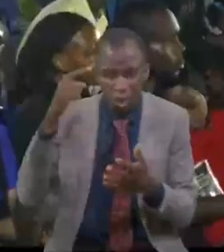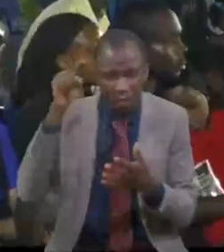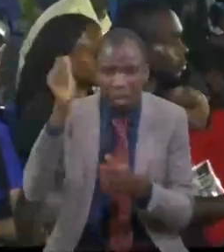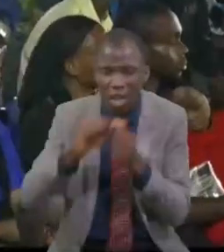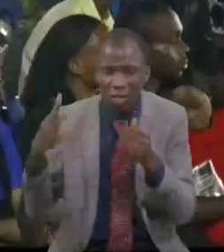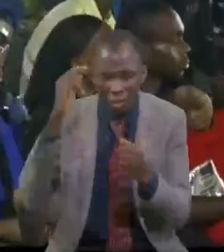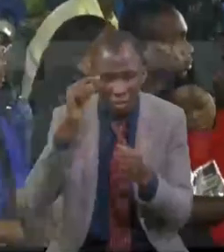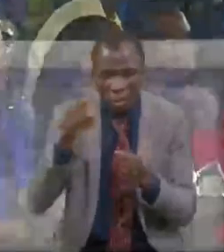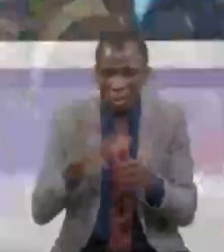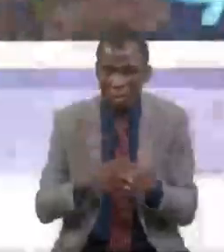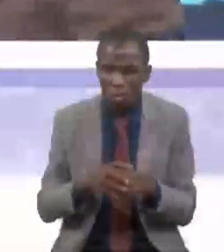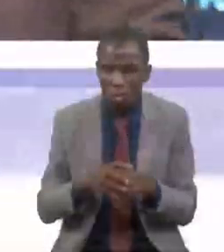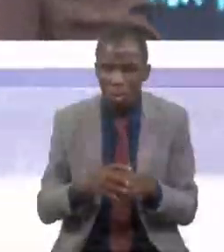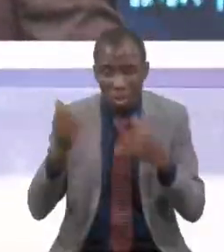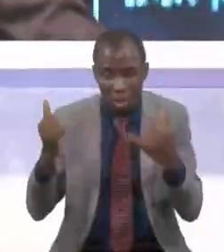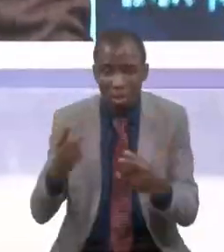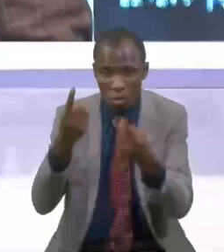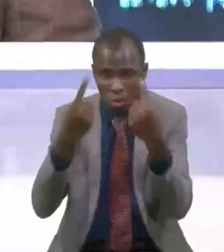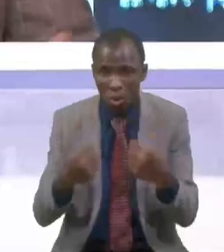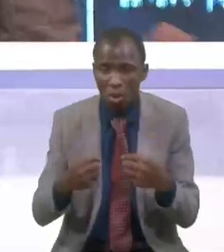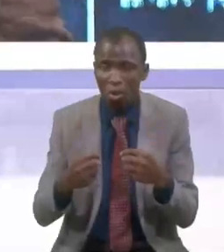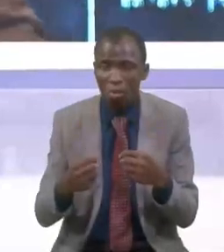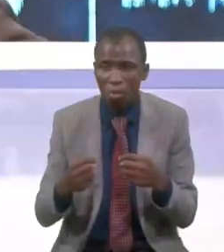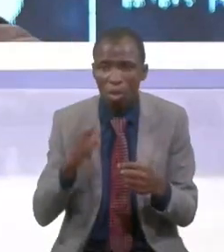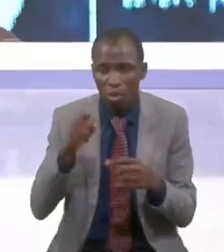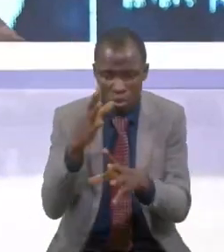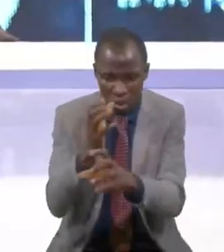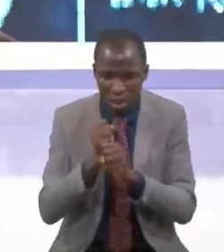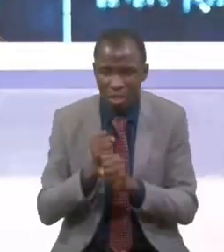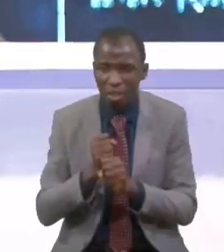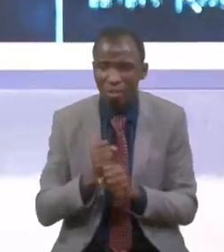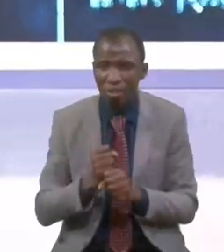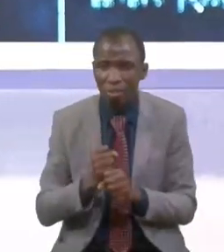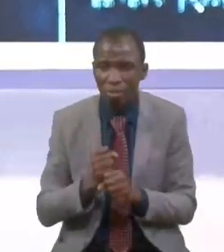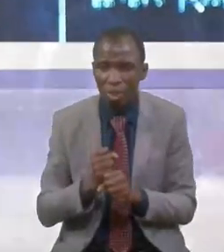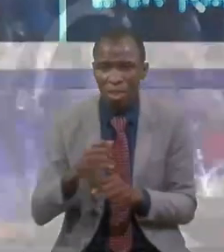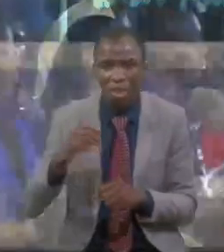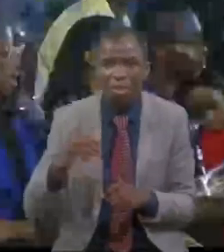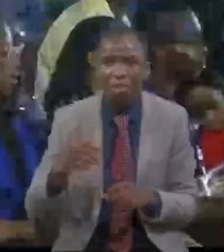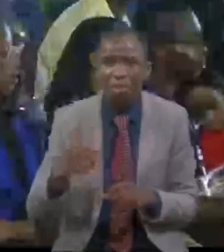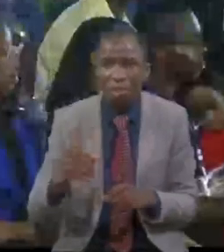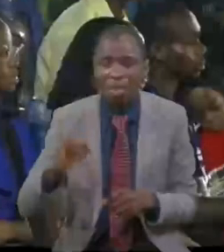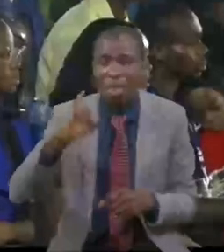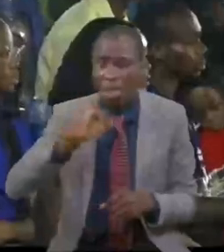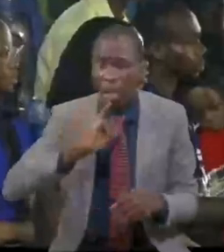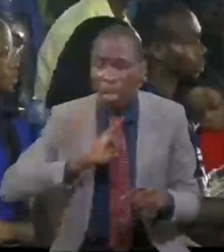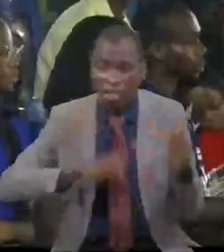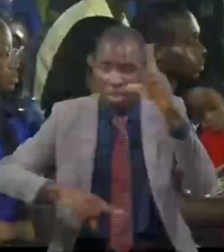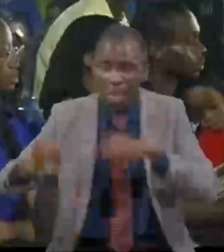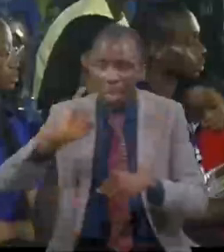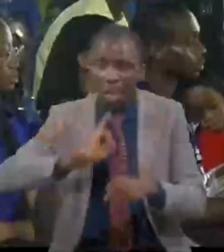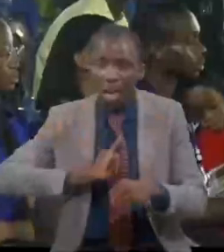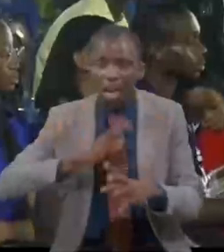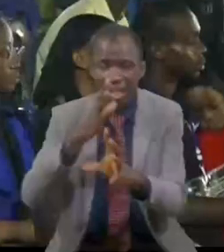tout maintenant vous venez recevoir je viens pour